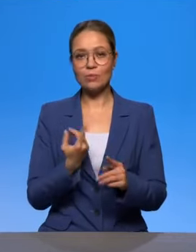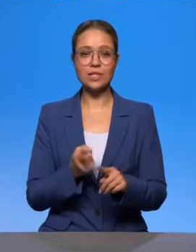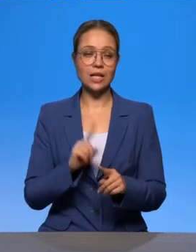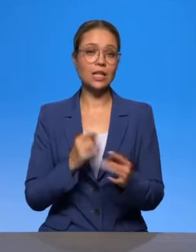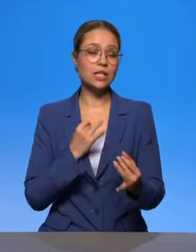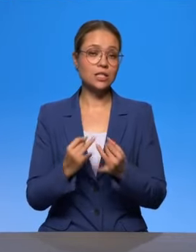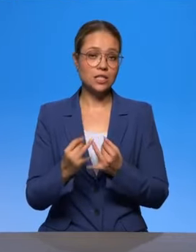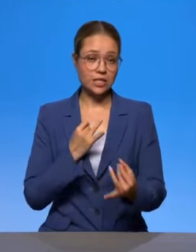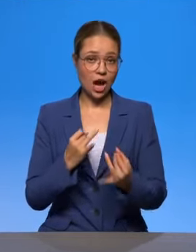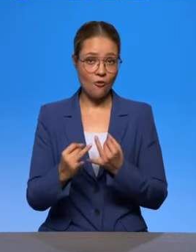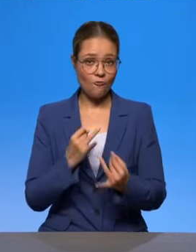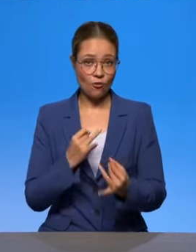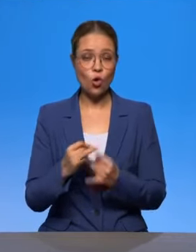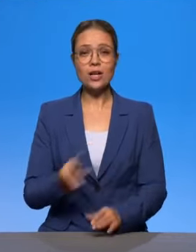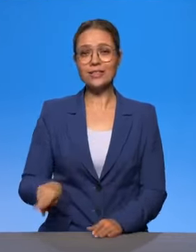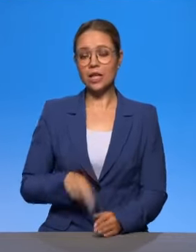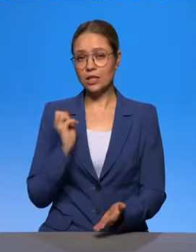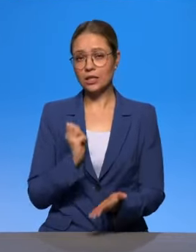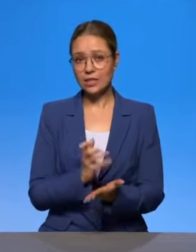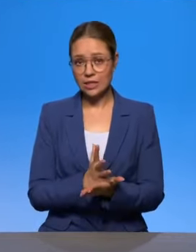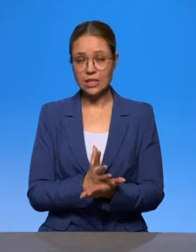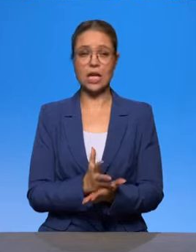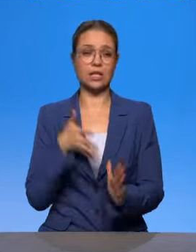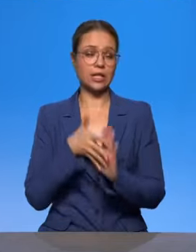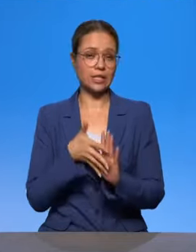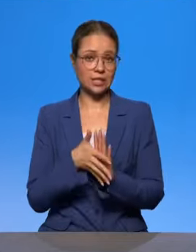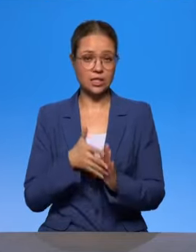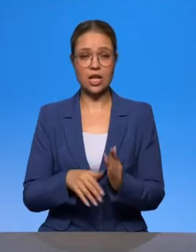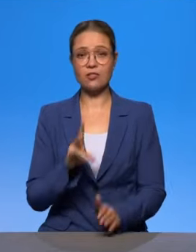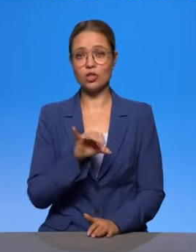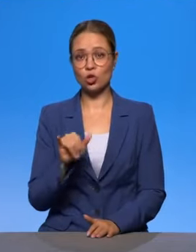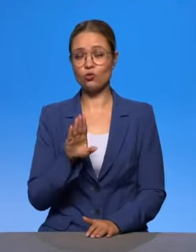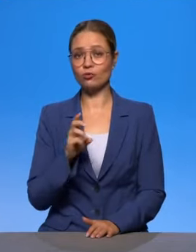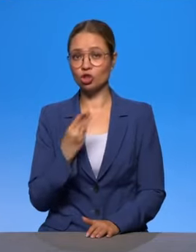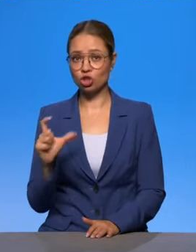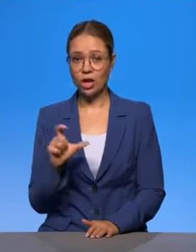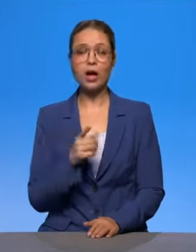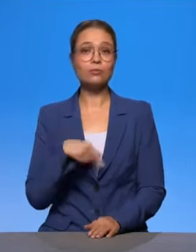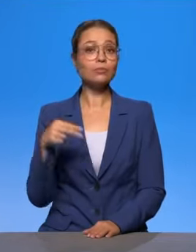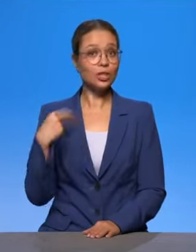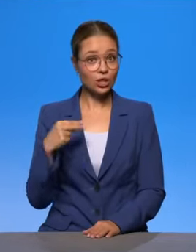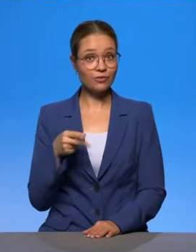студии был Георгий Остапкович, директор Центра конъюнктурных исследований Высшей школы экономики. Мы прервемся на